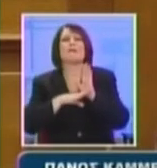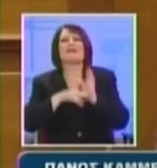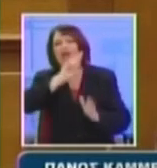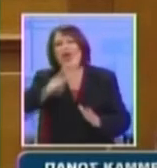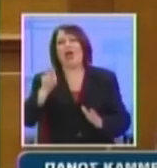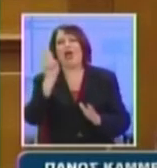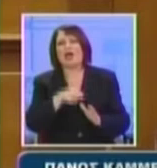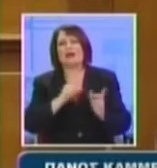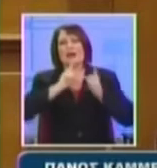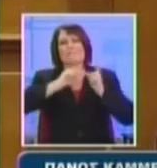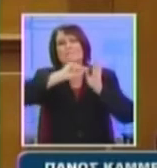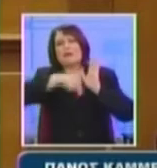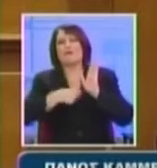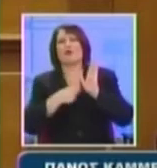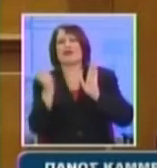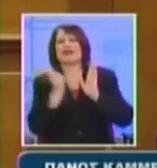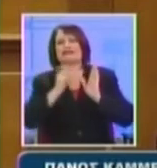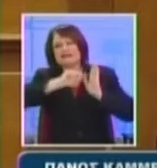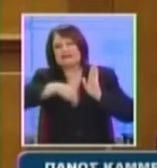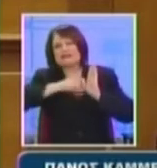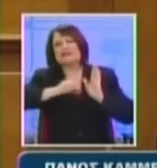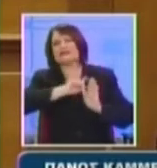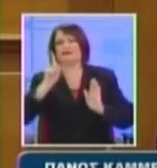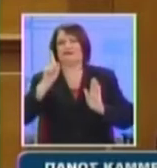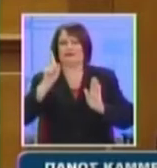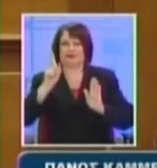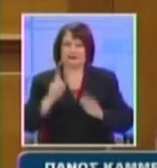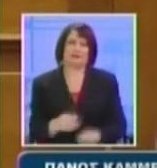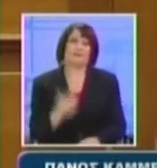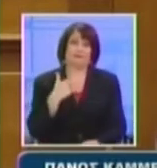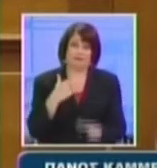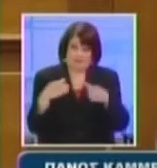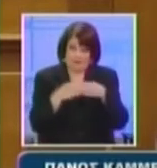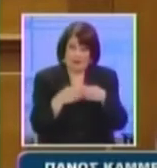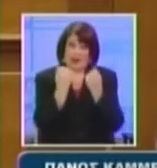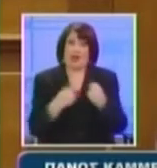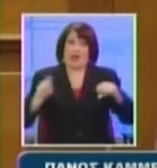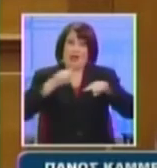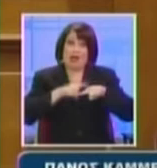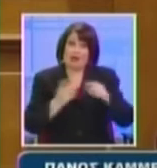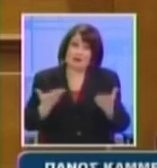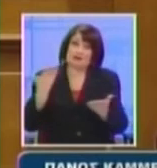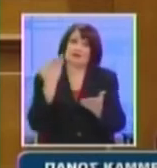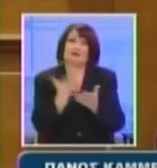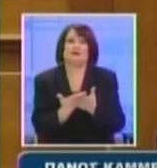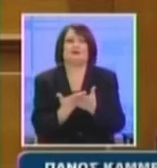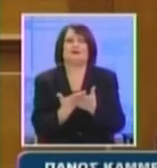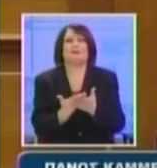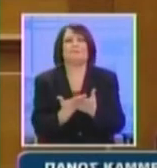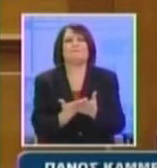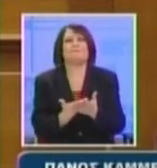άκυρα μνημόνια και δανειακές συμβάσεις. Η ανεξάρτητη Έλληνες καταθέσαμε ολόκληρη την κυβερνητική μας